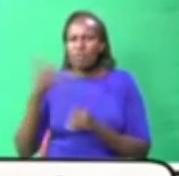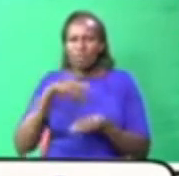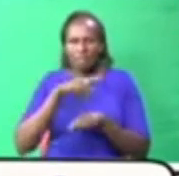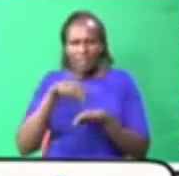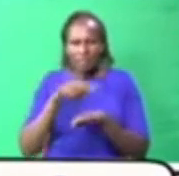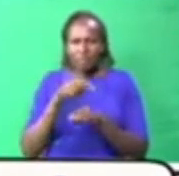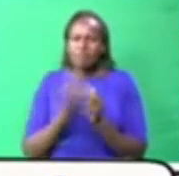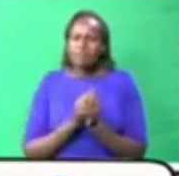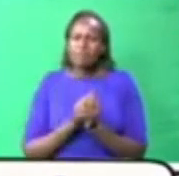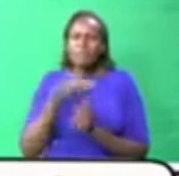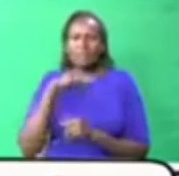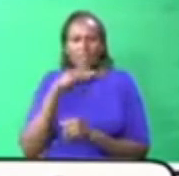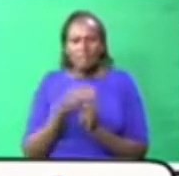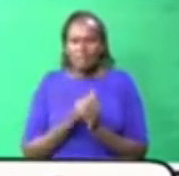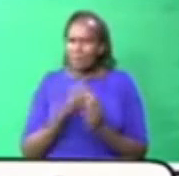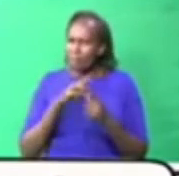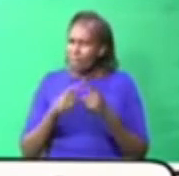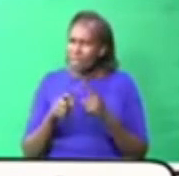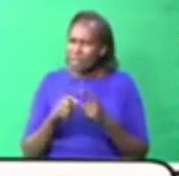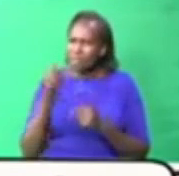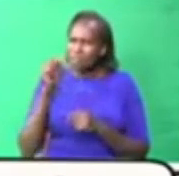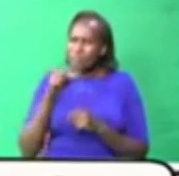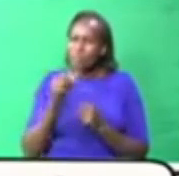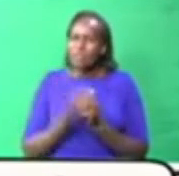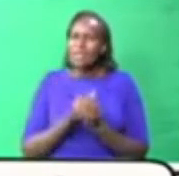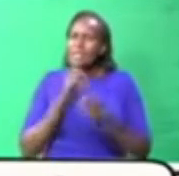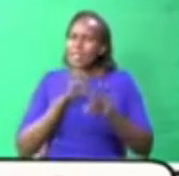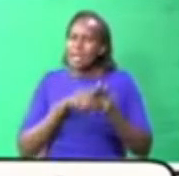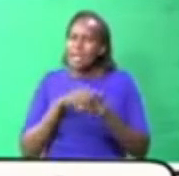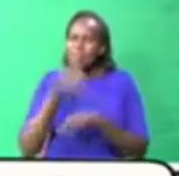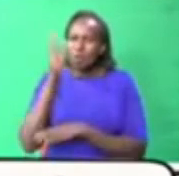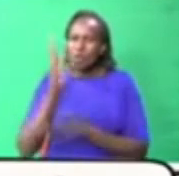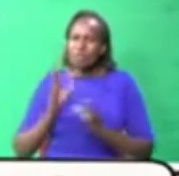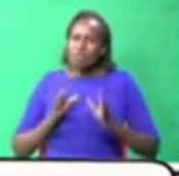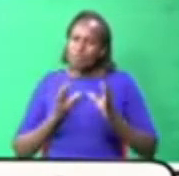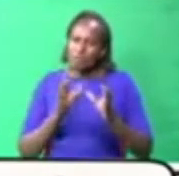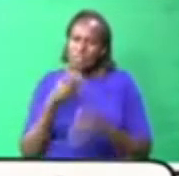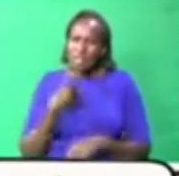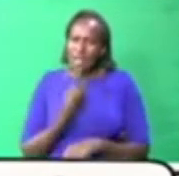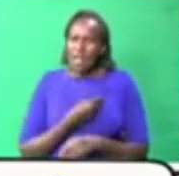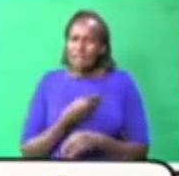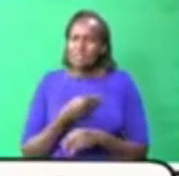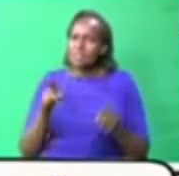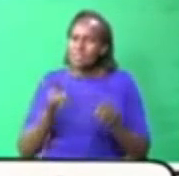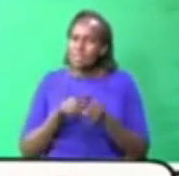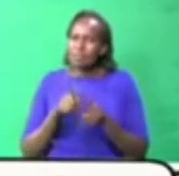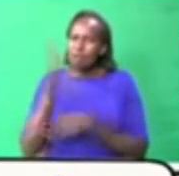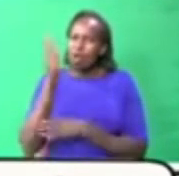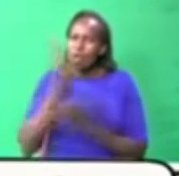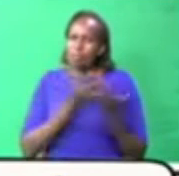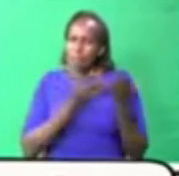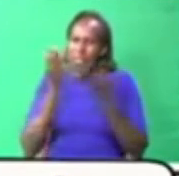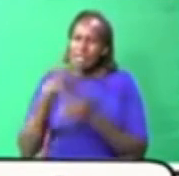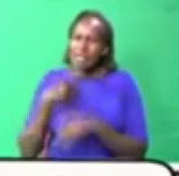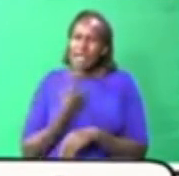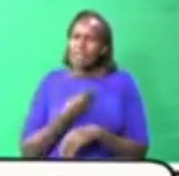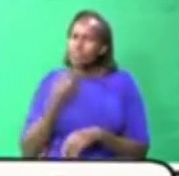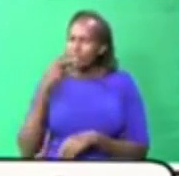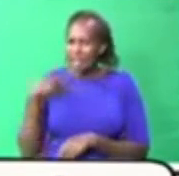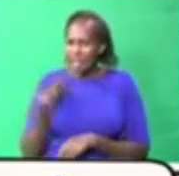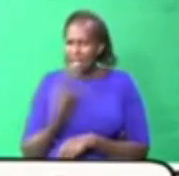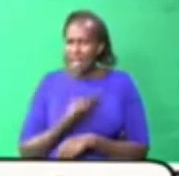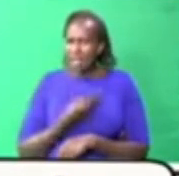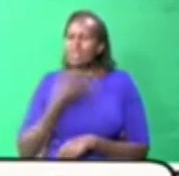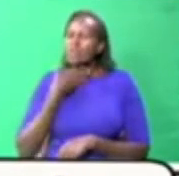hours. But let me tell you today, wakati Mungu ametusukuma mahali kama pale, anatupeleka mahali pa kutuambia, I